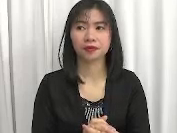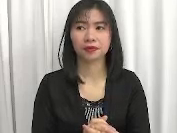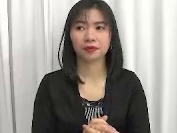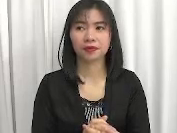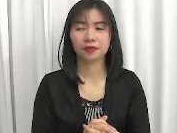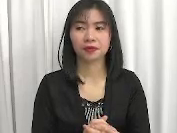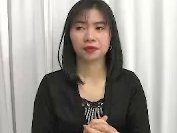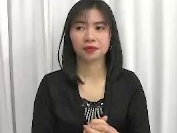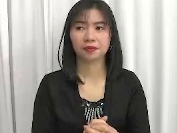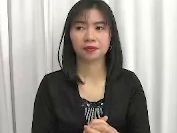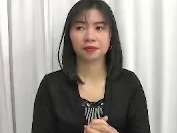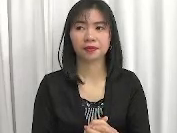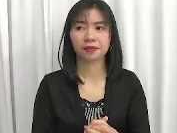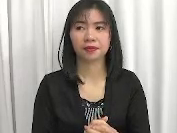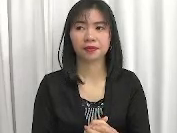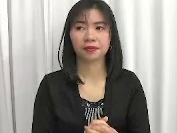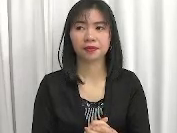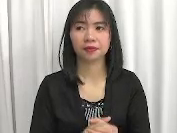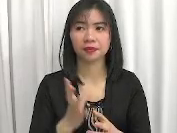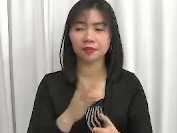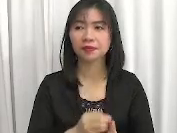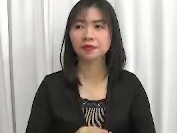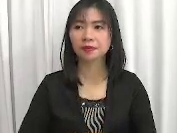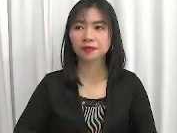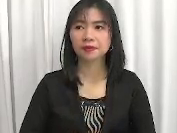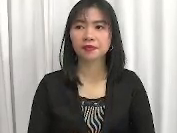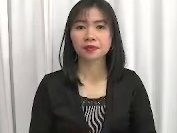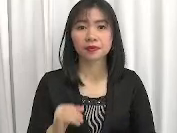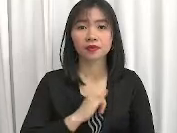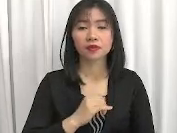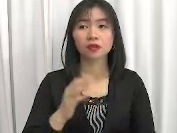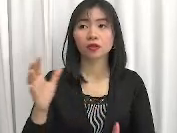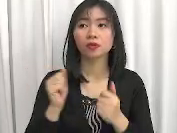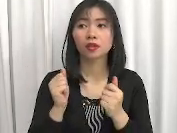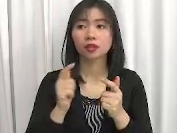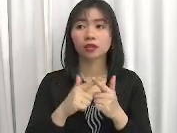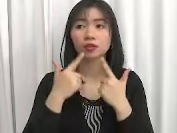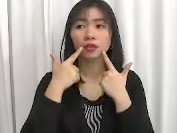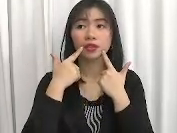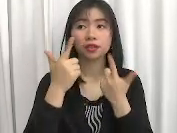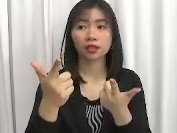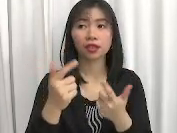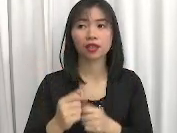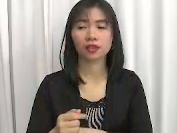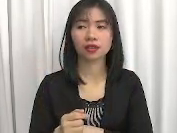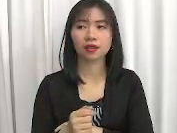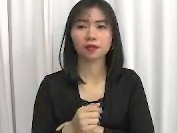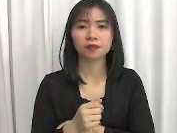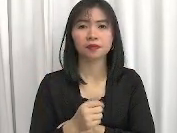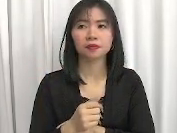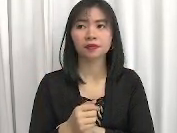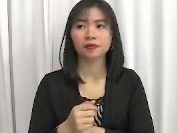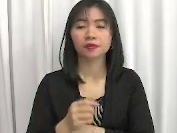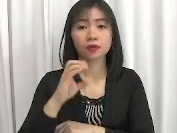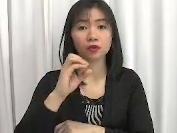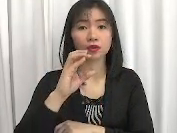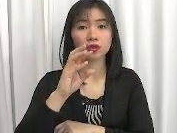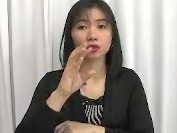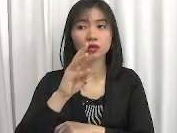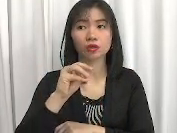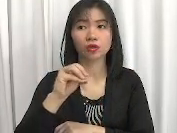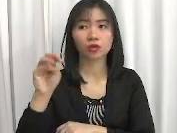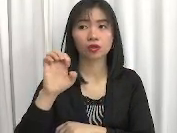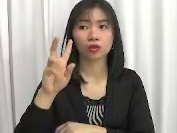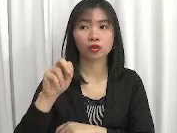Ibigyan ko lang po muna ng pagkakataon na may shout out ang tip ni Sister Girlie. You can be the one